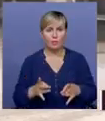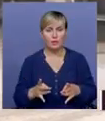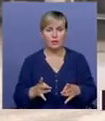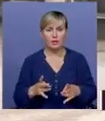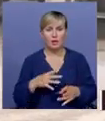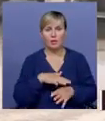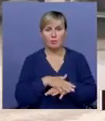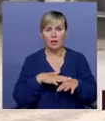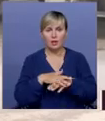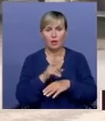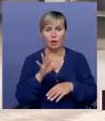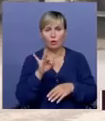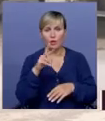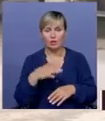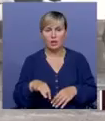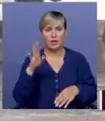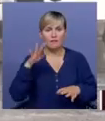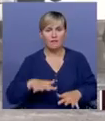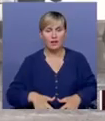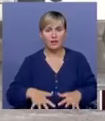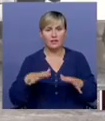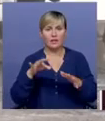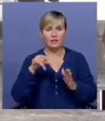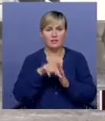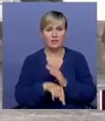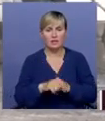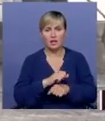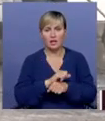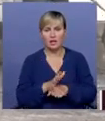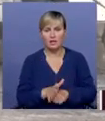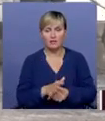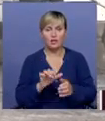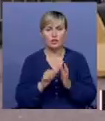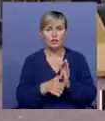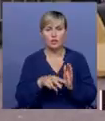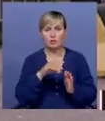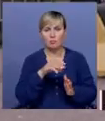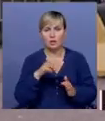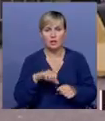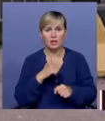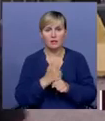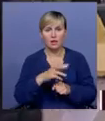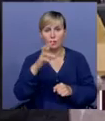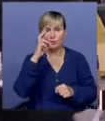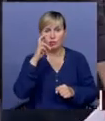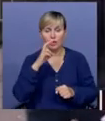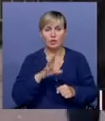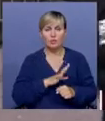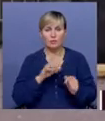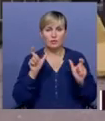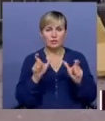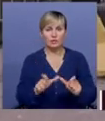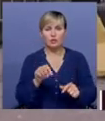Массовые беспорядки в Курдае, наводнение в Мактарале и вторжение коронавируса. 16 марта глава государства был вынужден объявить режим